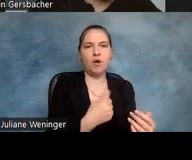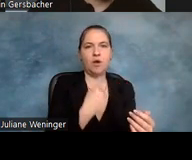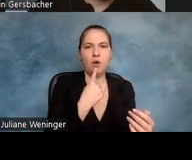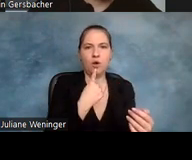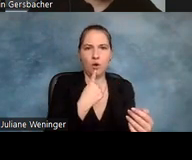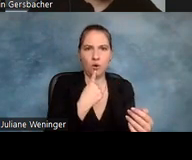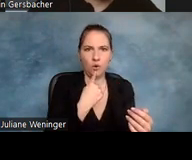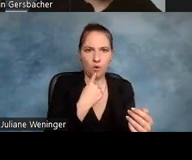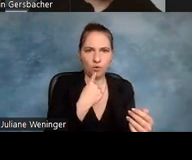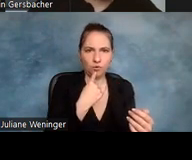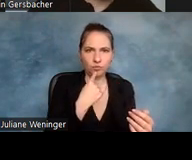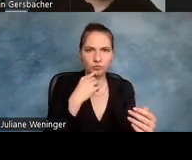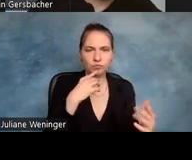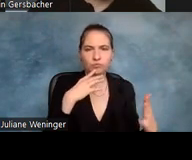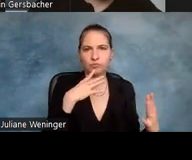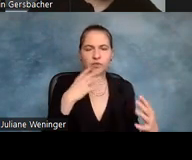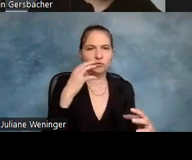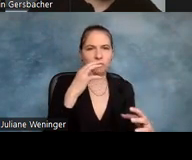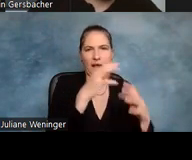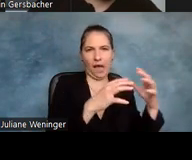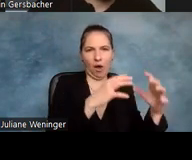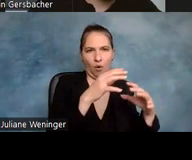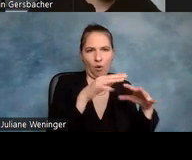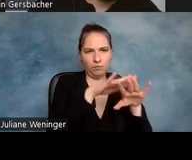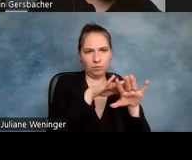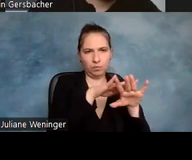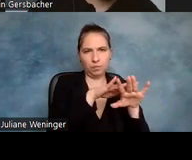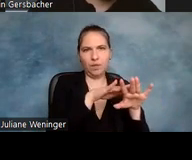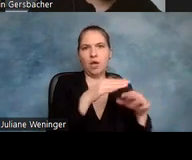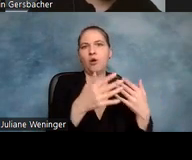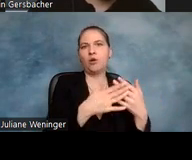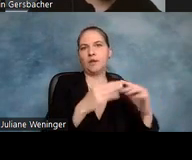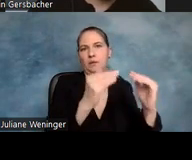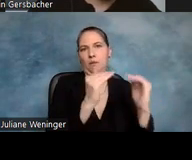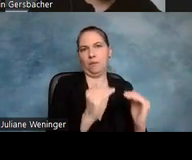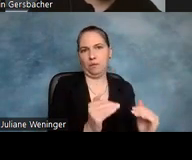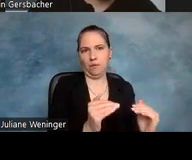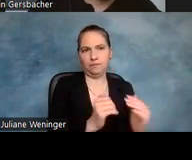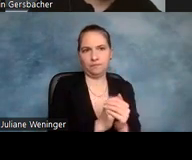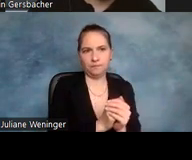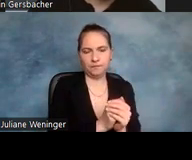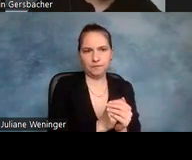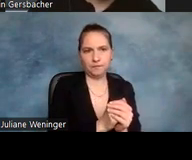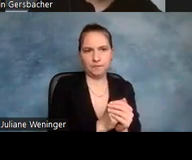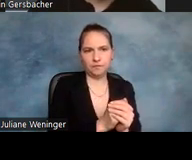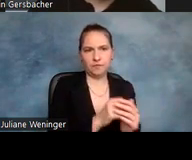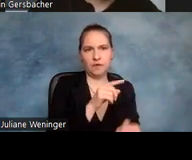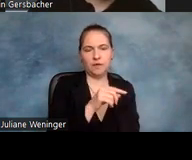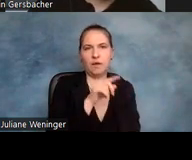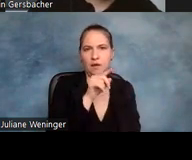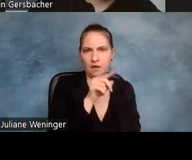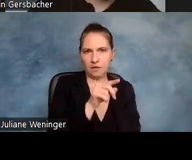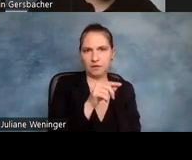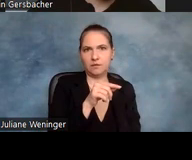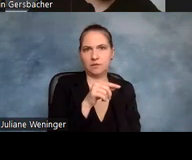Grau, Dunkelgrau und das hat einen zu niedrigen Kontrast. Also wir haben hier eben das Kreuz 1,98. Das